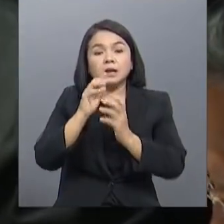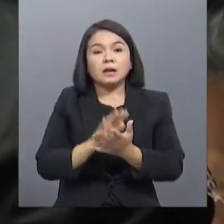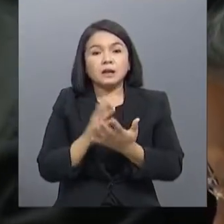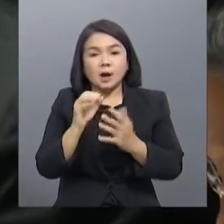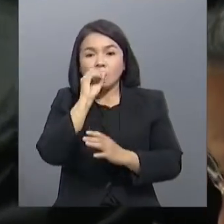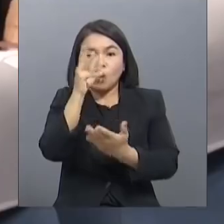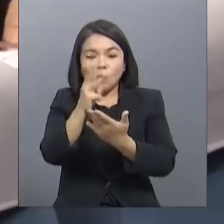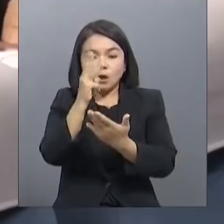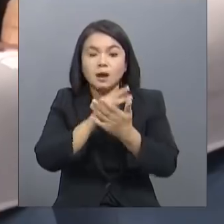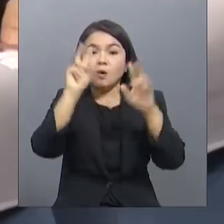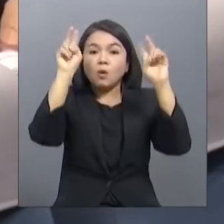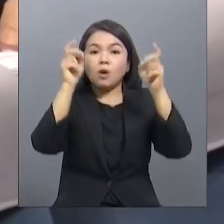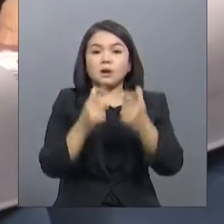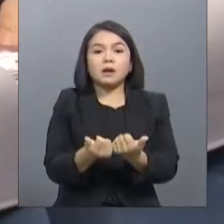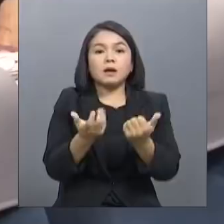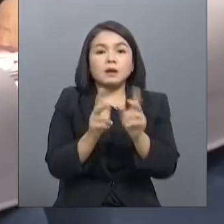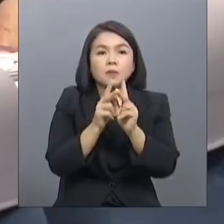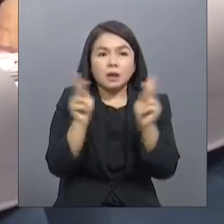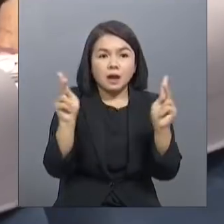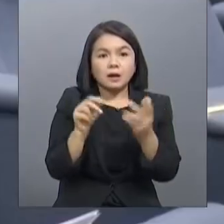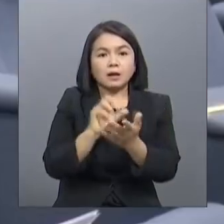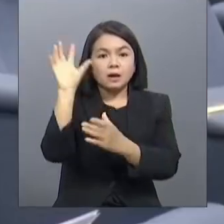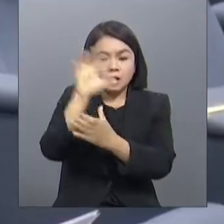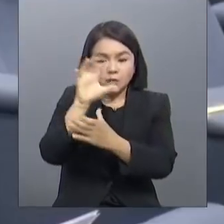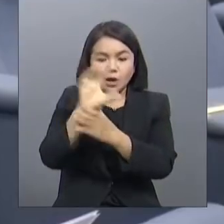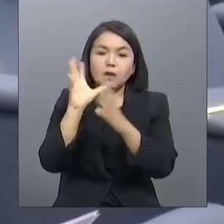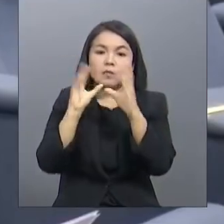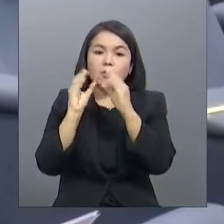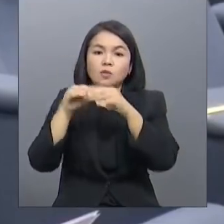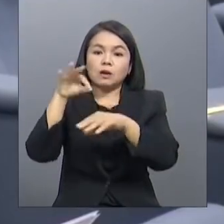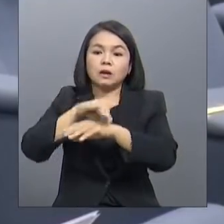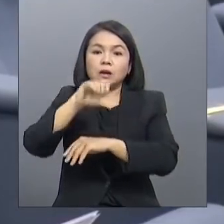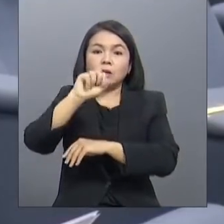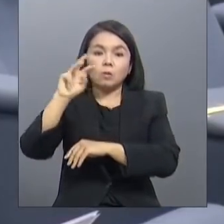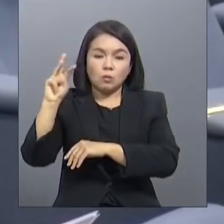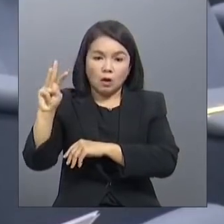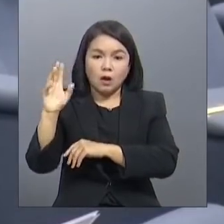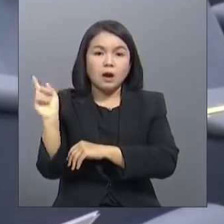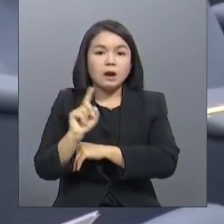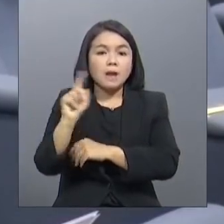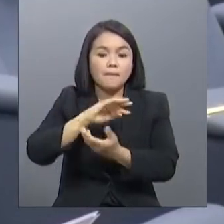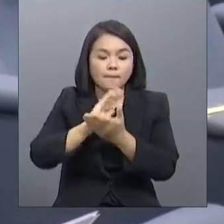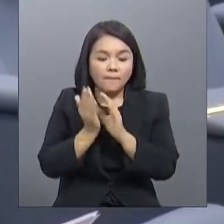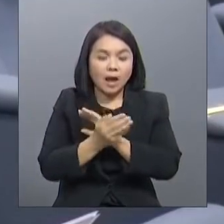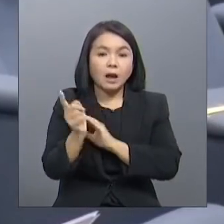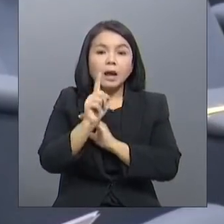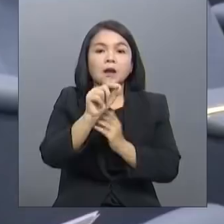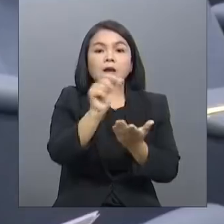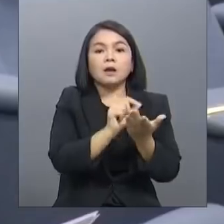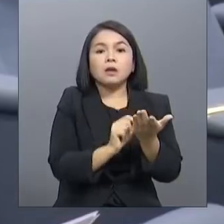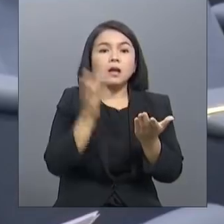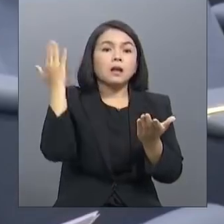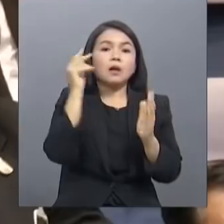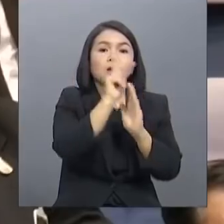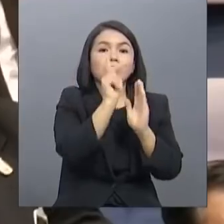้แ้งว่าราพิจารณา ตั้งคณะกรมาธิการยกร่างข้อบงคับการประชุมวุธธษภาโดยจะปรบปรงจากร่างข้อบัคับเดิมข